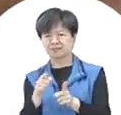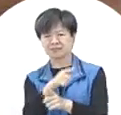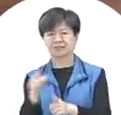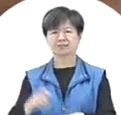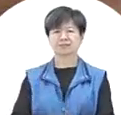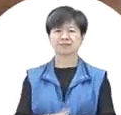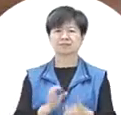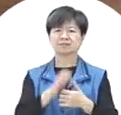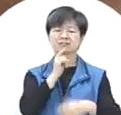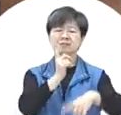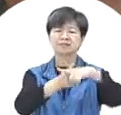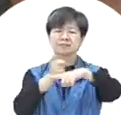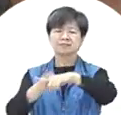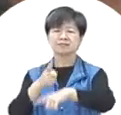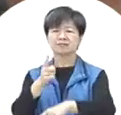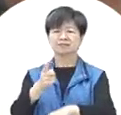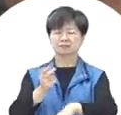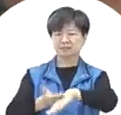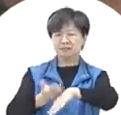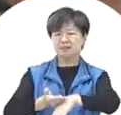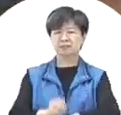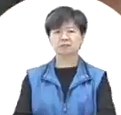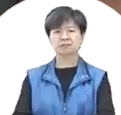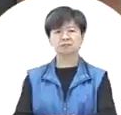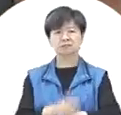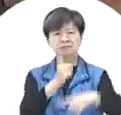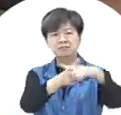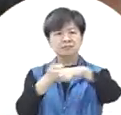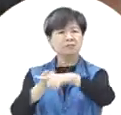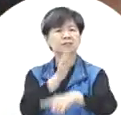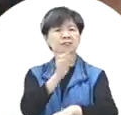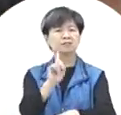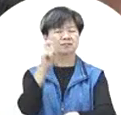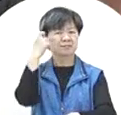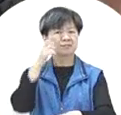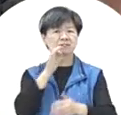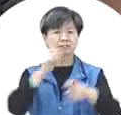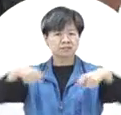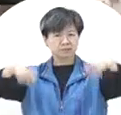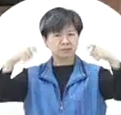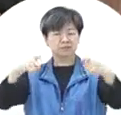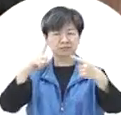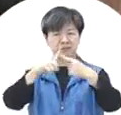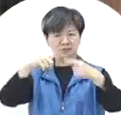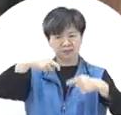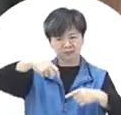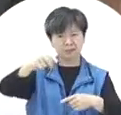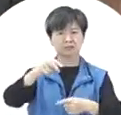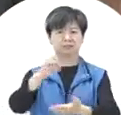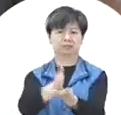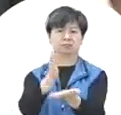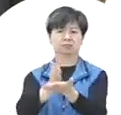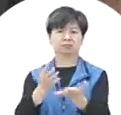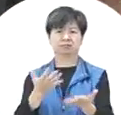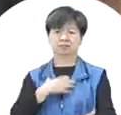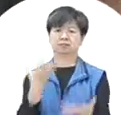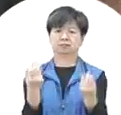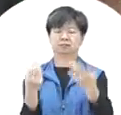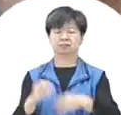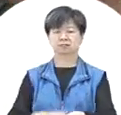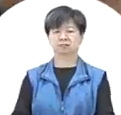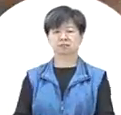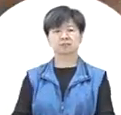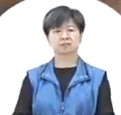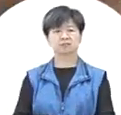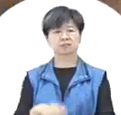啦。 对，当然是 半 半 施工。 半 半 施工 什么意思？ 半半施工只要在吊篮不会有人通行，那个是没有危险性的时候才会